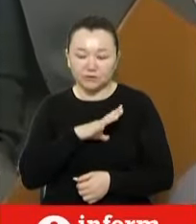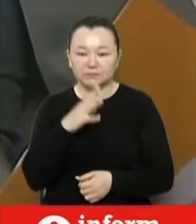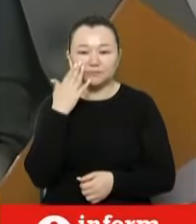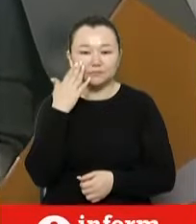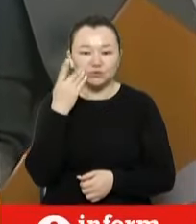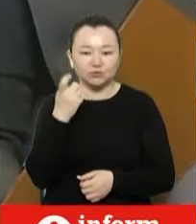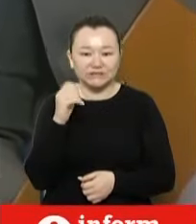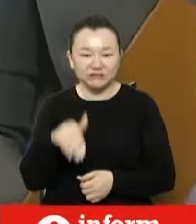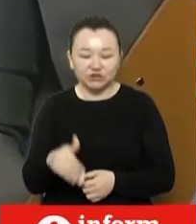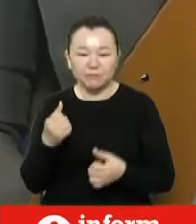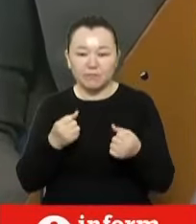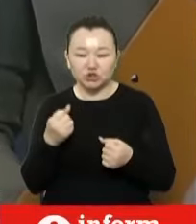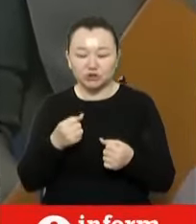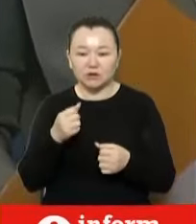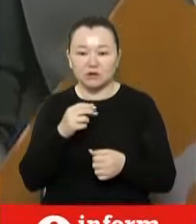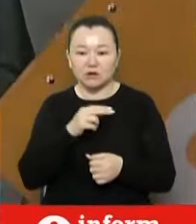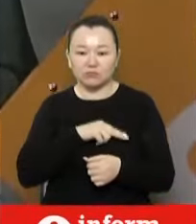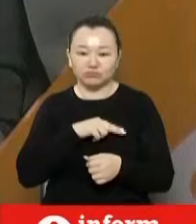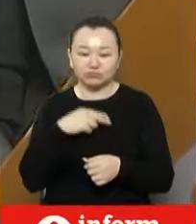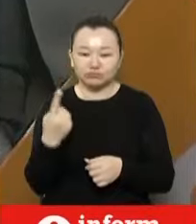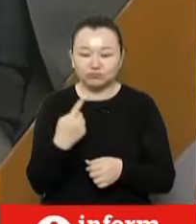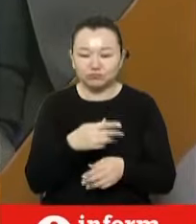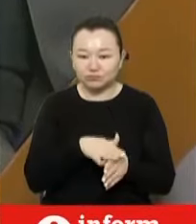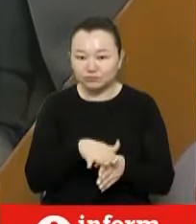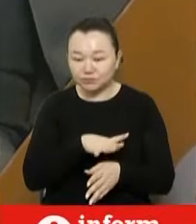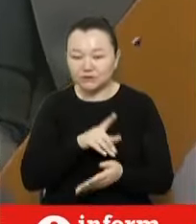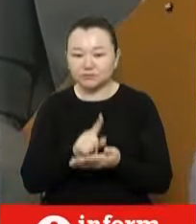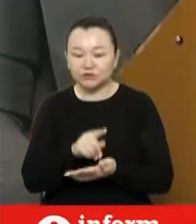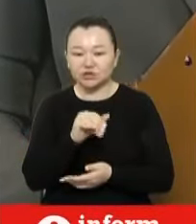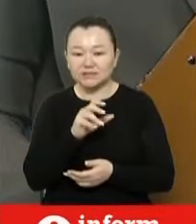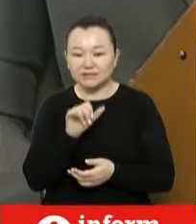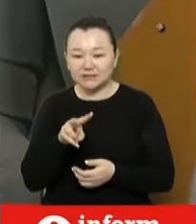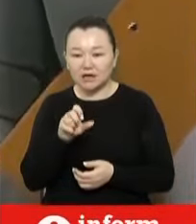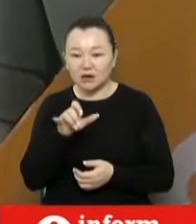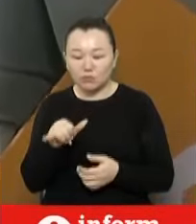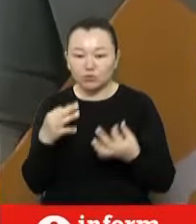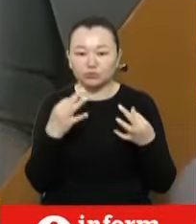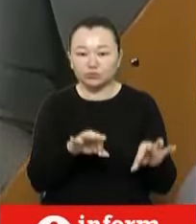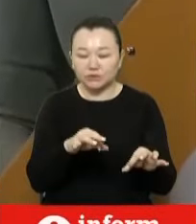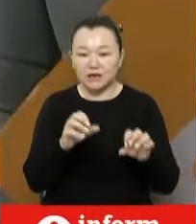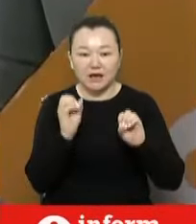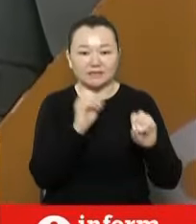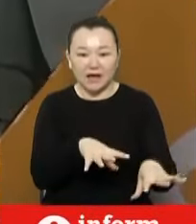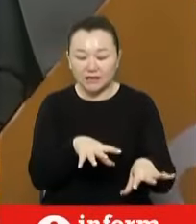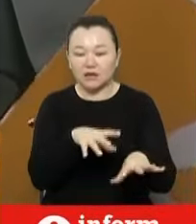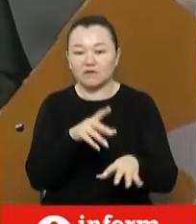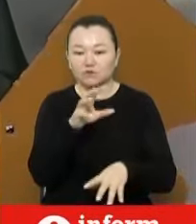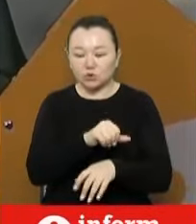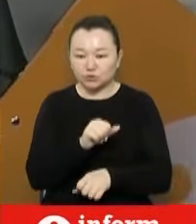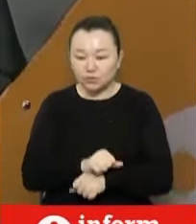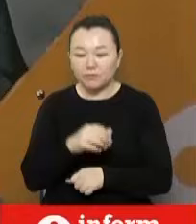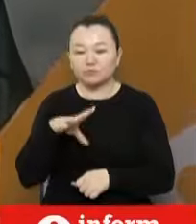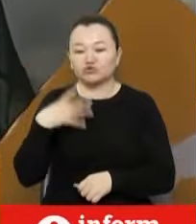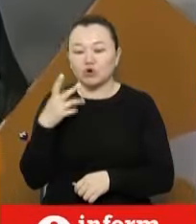100 мыңнан астам автокөлік кәдеге жаратылыпты. Бірақ бұл міндет жасыл дамуға өткен соң бәрі тоқтатылған. Себебі алдымен бұрынғы